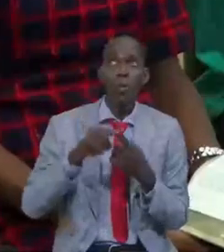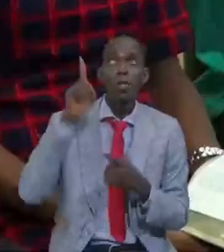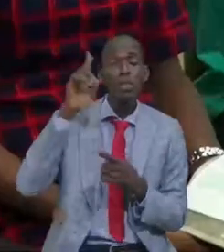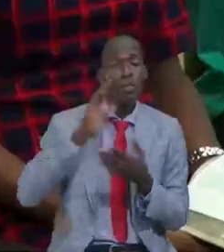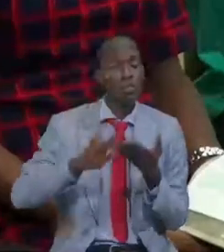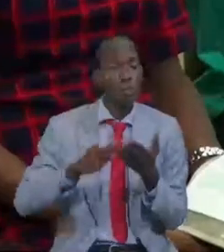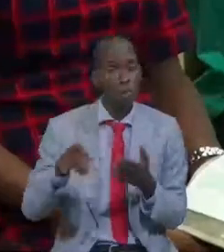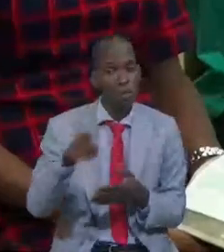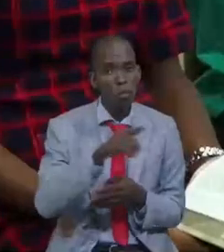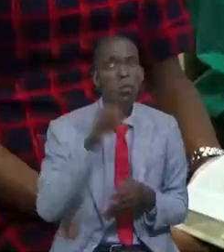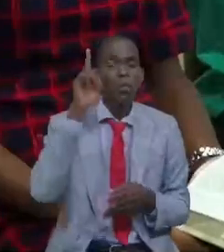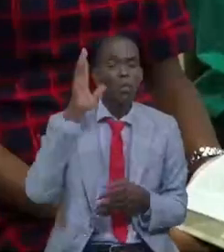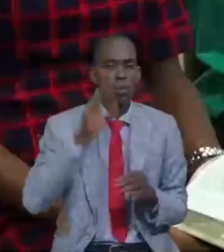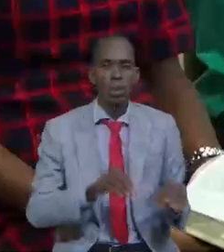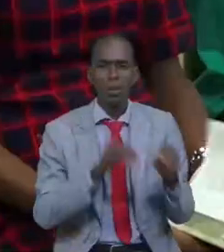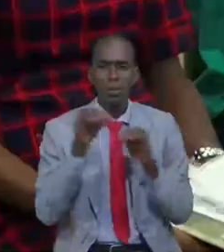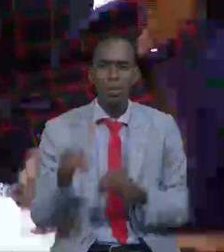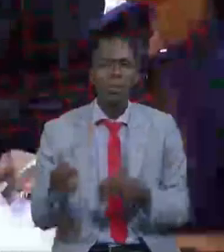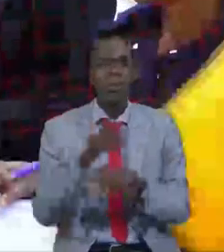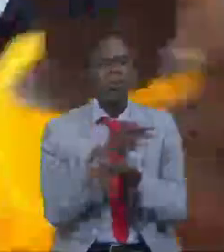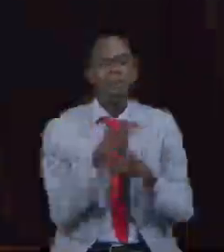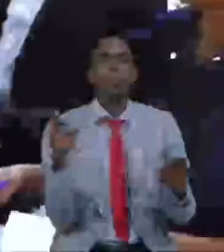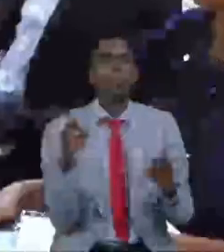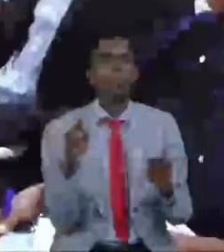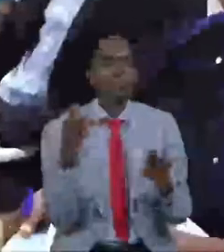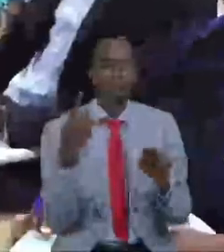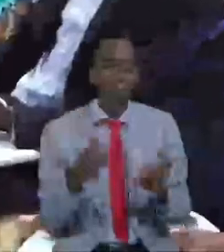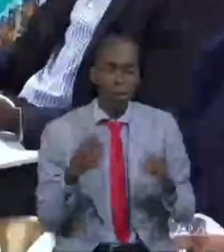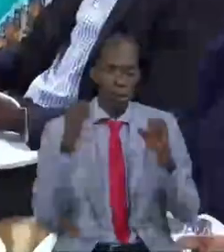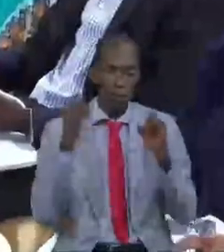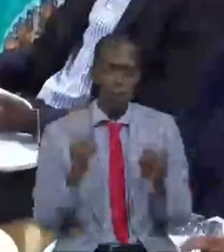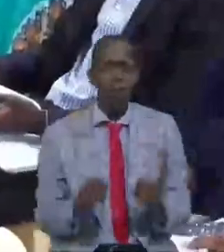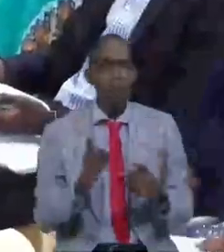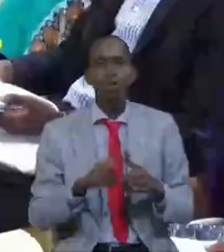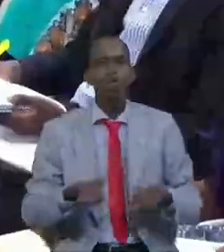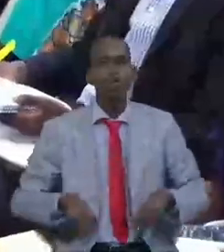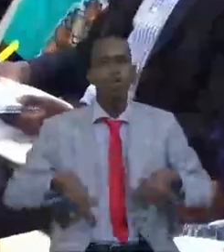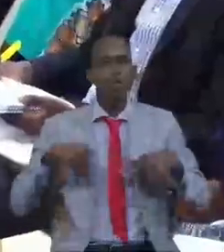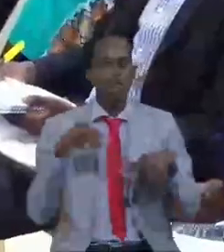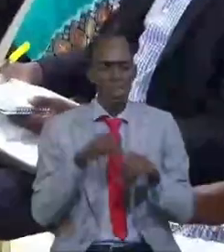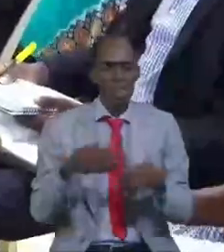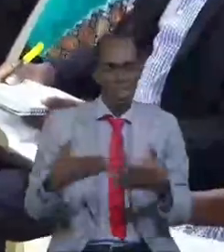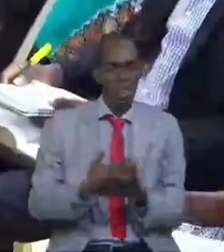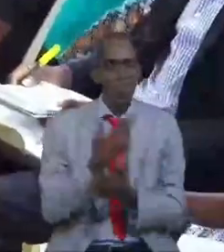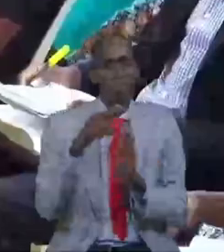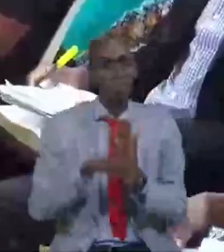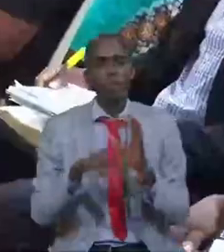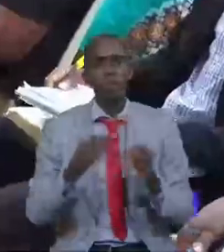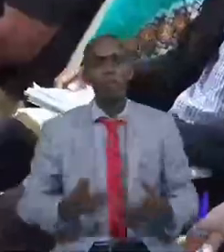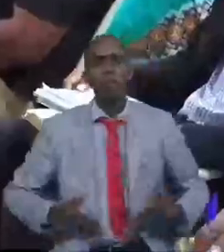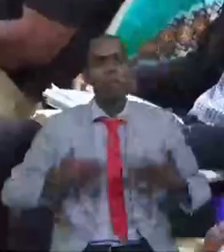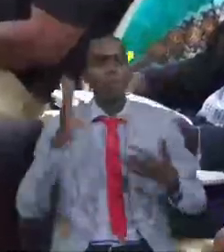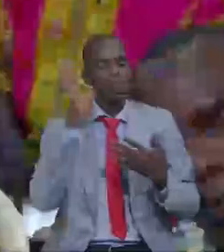va t'affranchir la puissance pour mener une nouvelle vie. Viendra pour